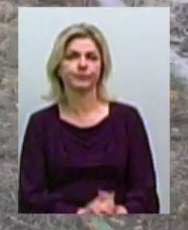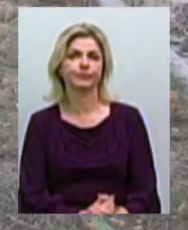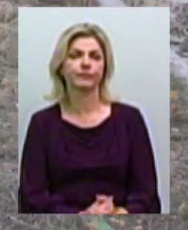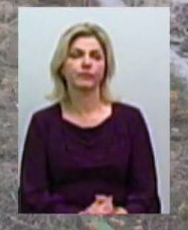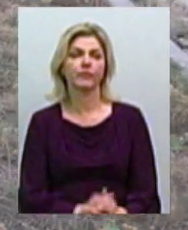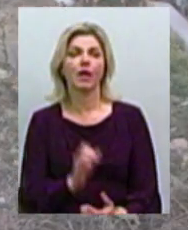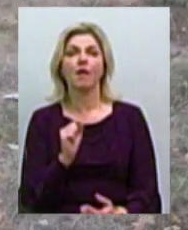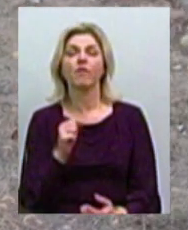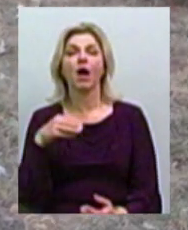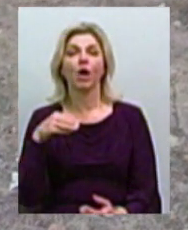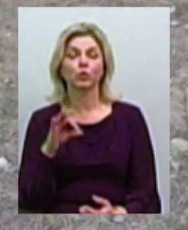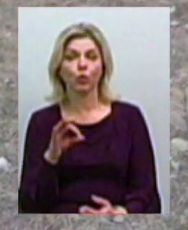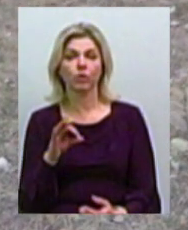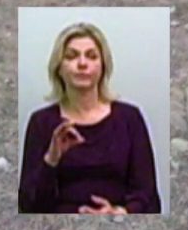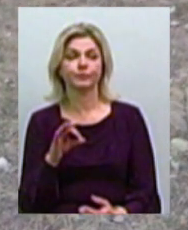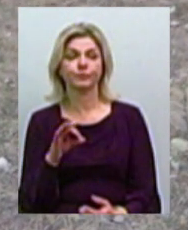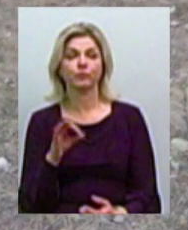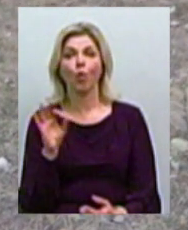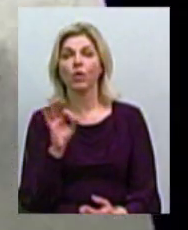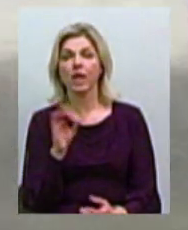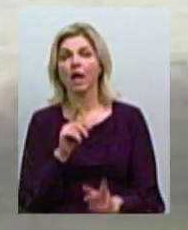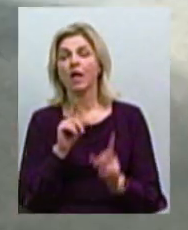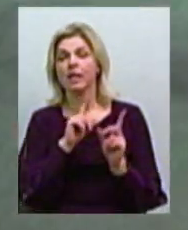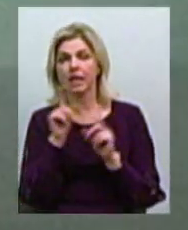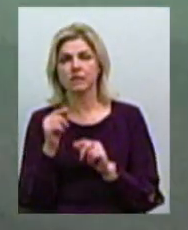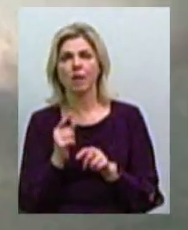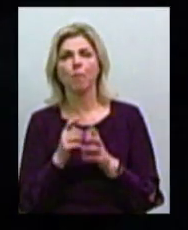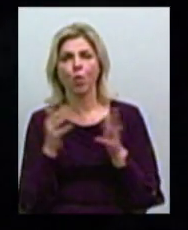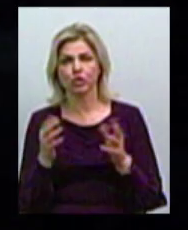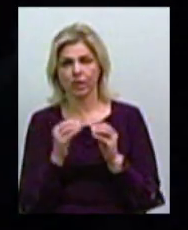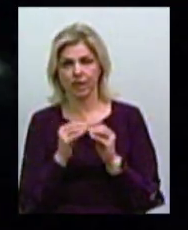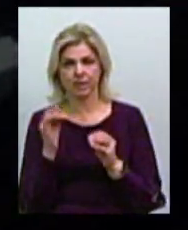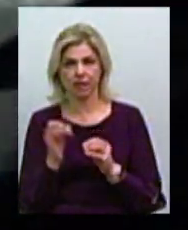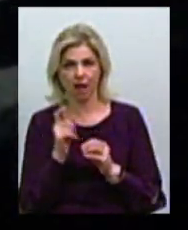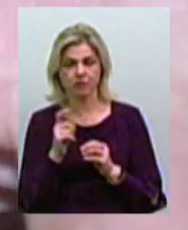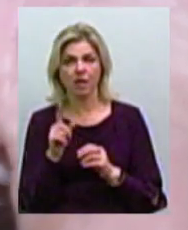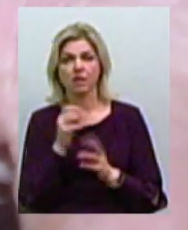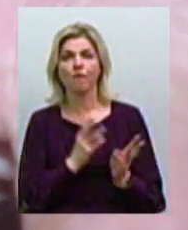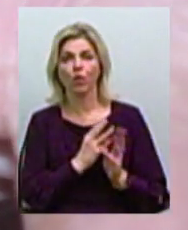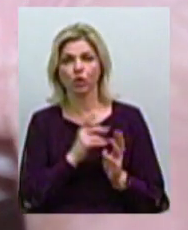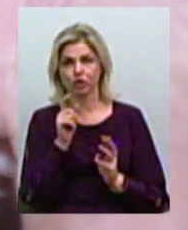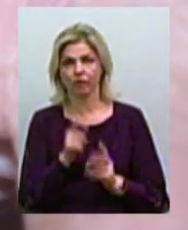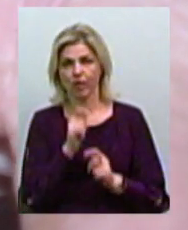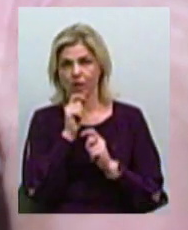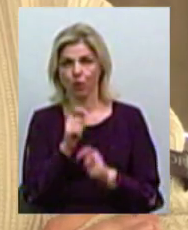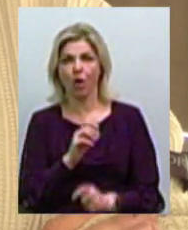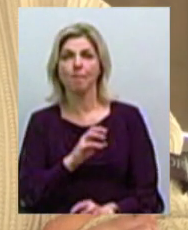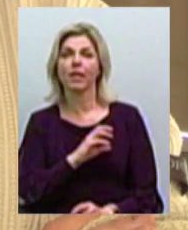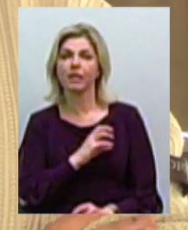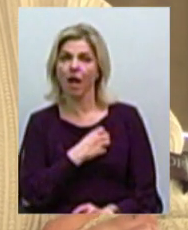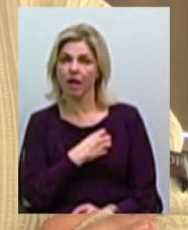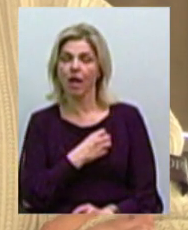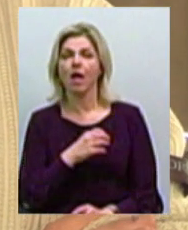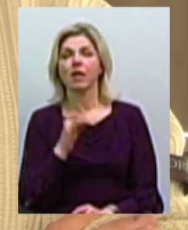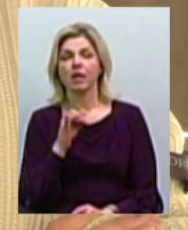зону проведення антитерористичної операції Олег їздив більше 10 разів. За волонтерство чоловік нагороджений медаллю. Наступний